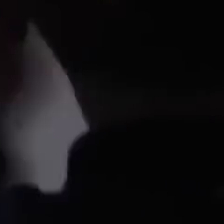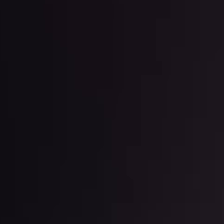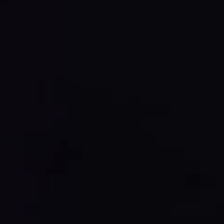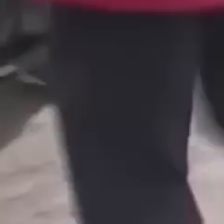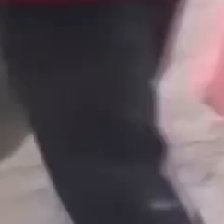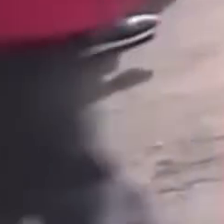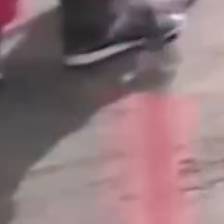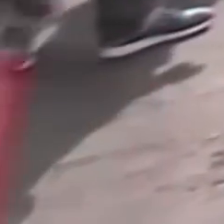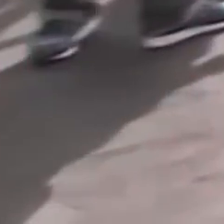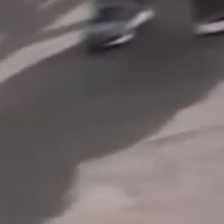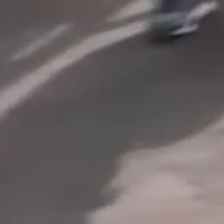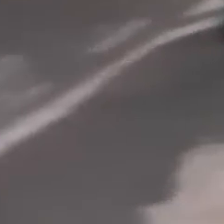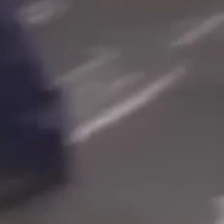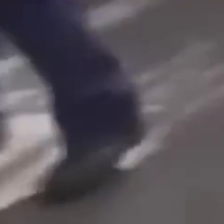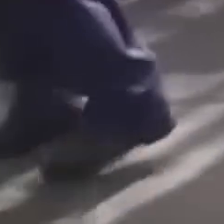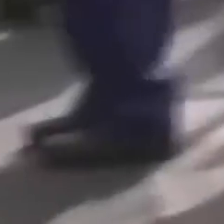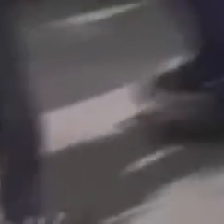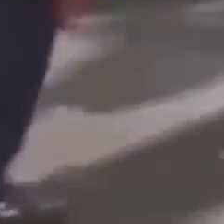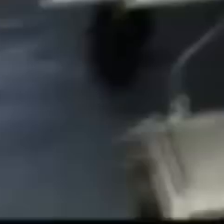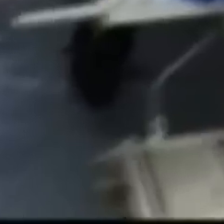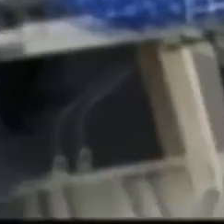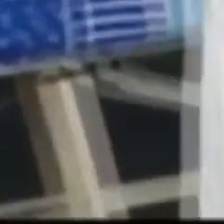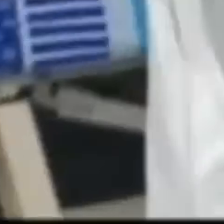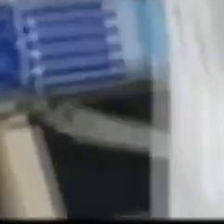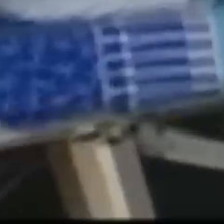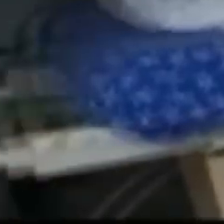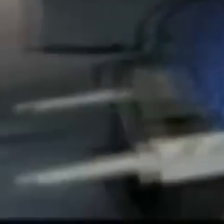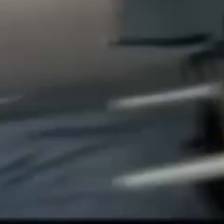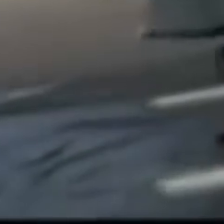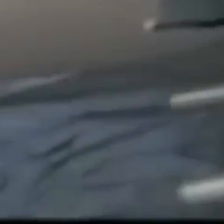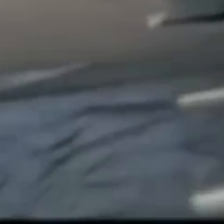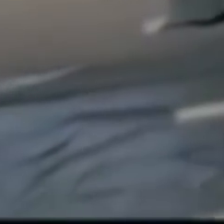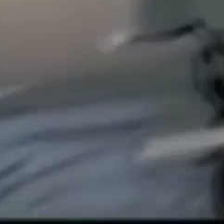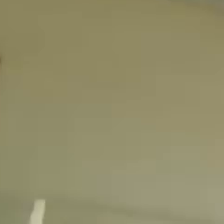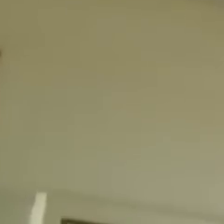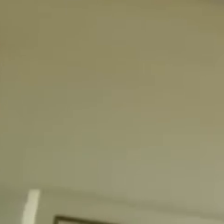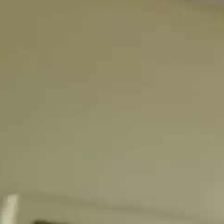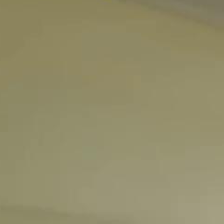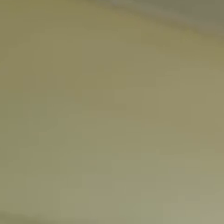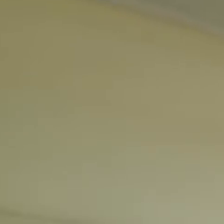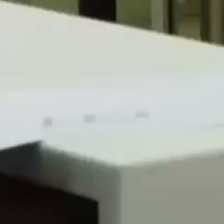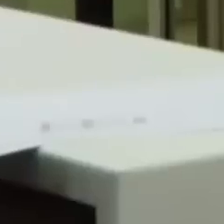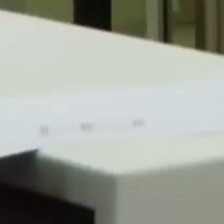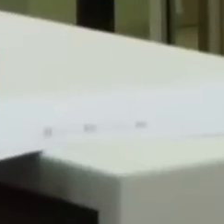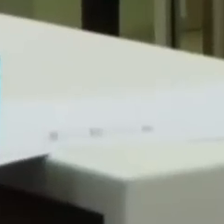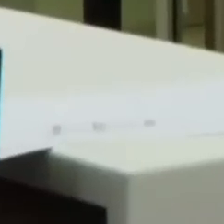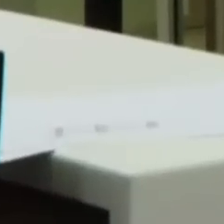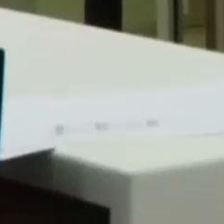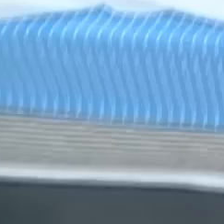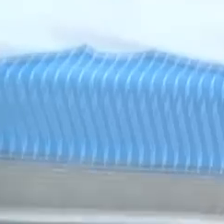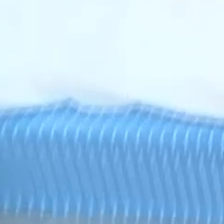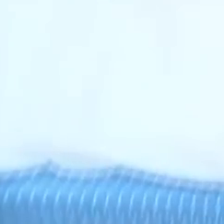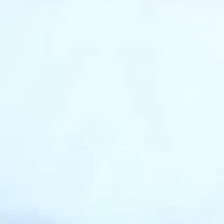המצלמות? התפשטות נגיף קורונה, פינוי מחלקות ואשפוזי בית, תוכנית החירום של משרד